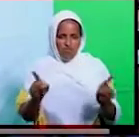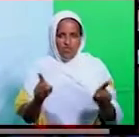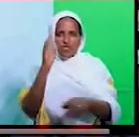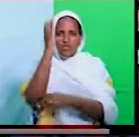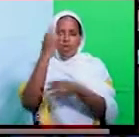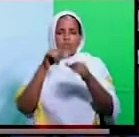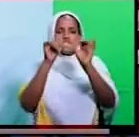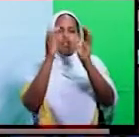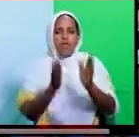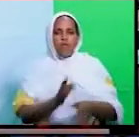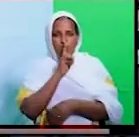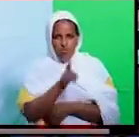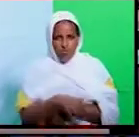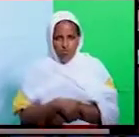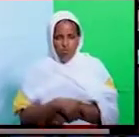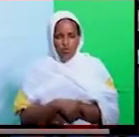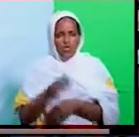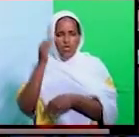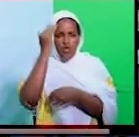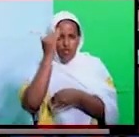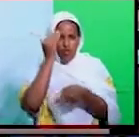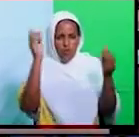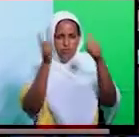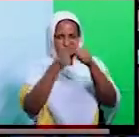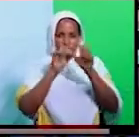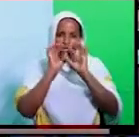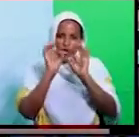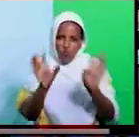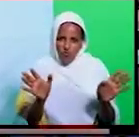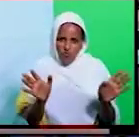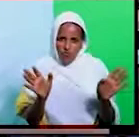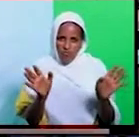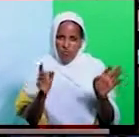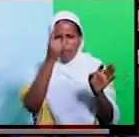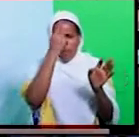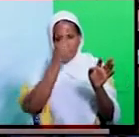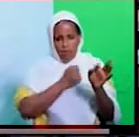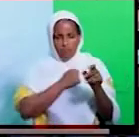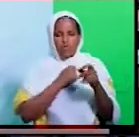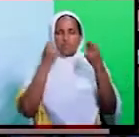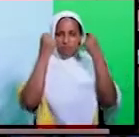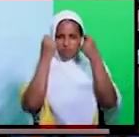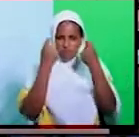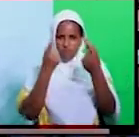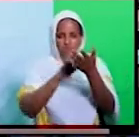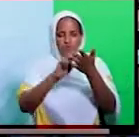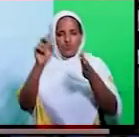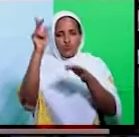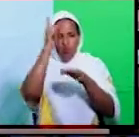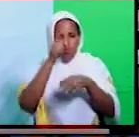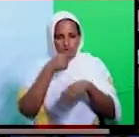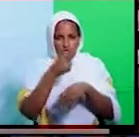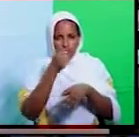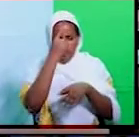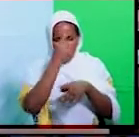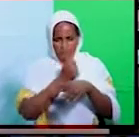ጣት ነው እውነትን ለማመልከት ጥቅም ላይ የዋለ ነው ስለዚህ ከዛ ባለፈ ልክ እንደ ጨረቃው እውነታን ማየት የምንችለው ከዛ